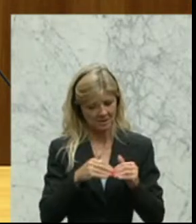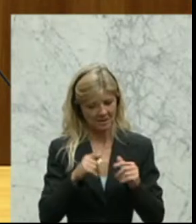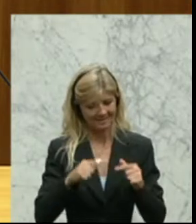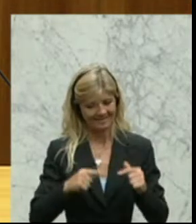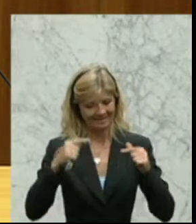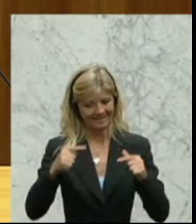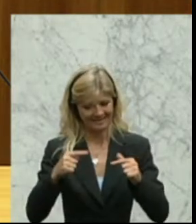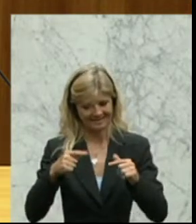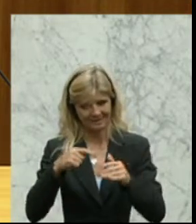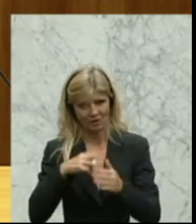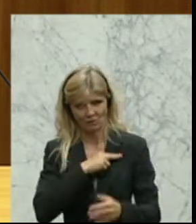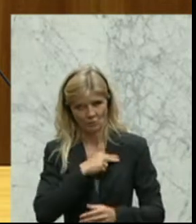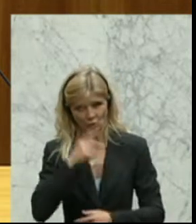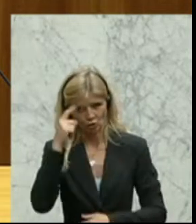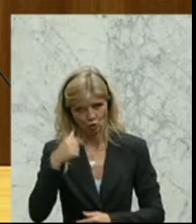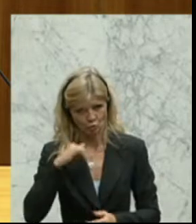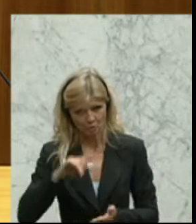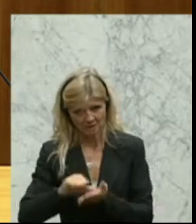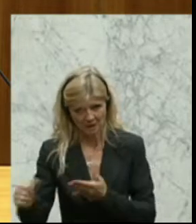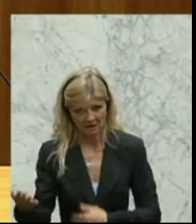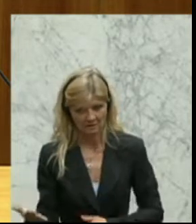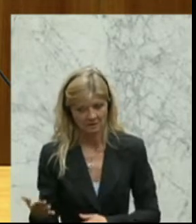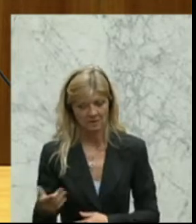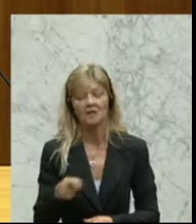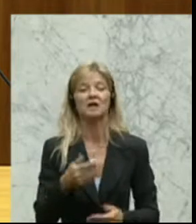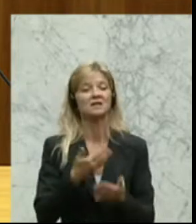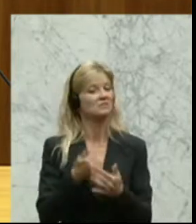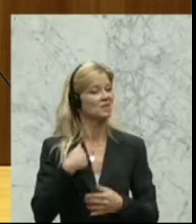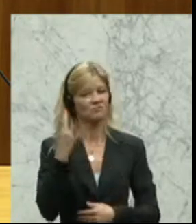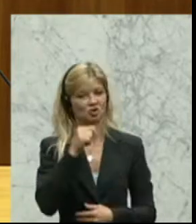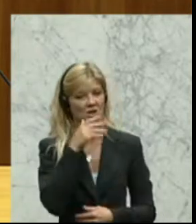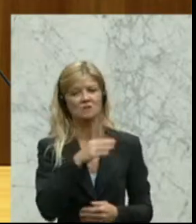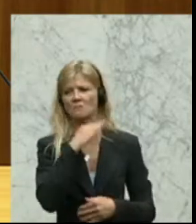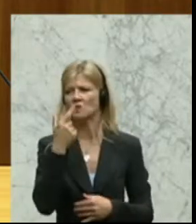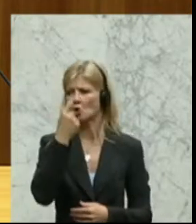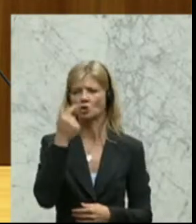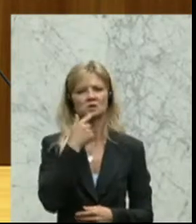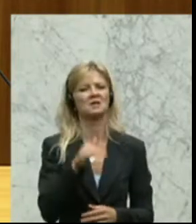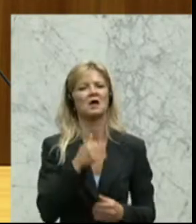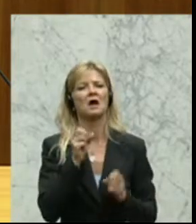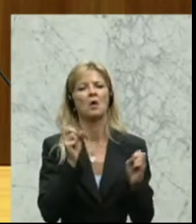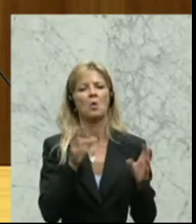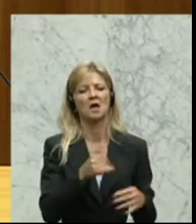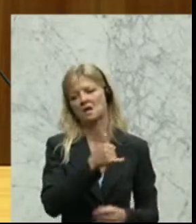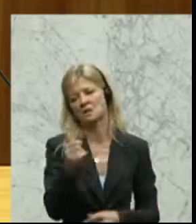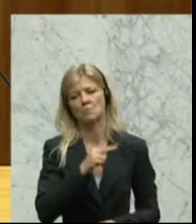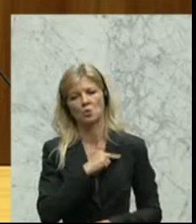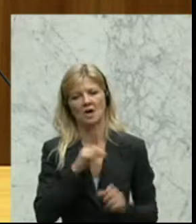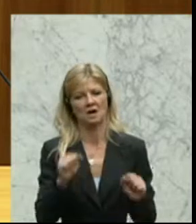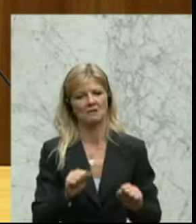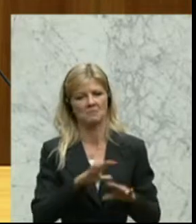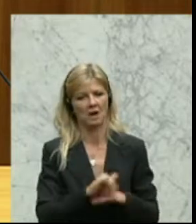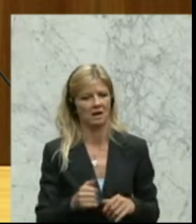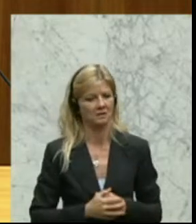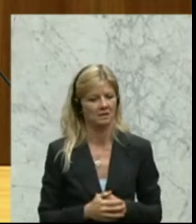ich nicht, dass hier viele Leute sagen, okay, das ist jedem Bürger zumutbar. Bei Kleinigkeiten haben wir immer wieder